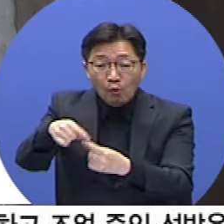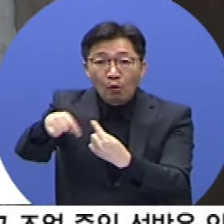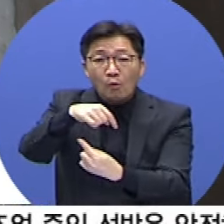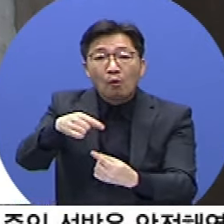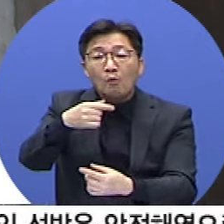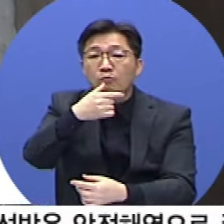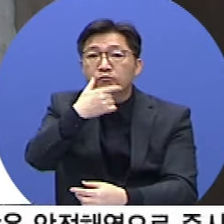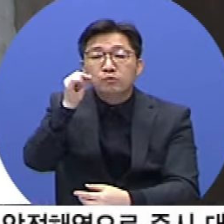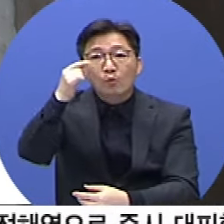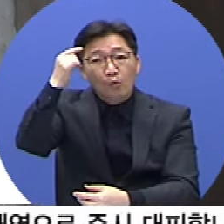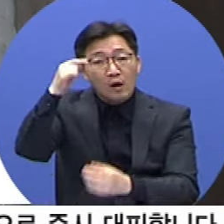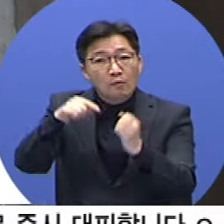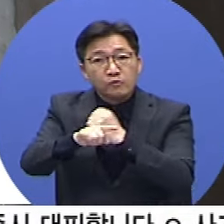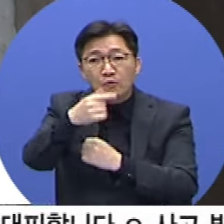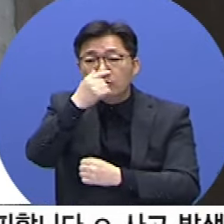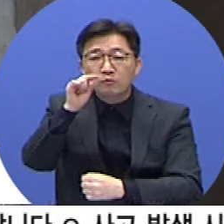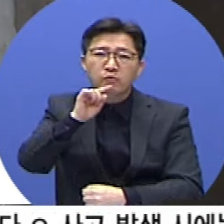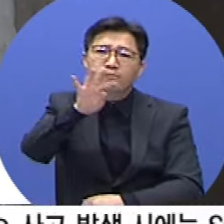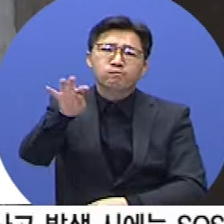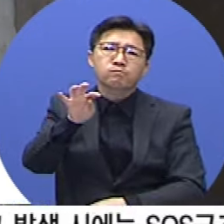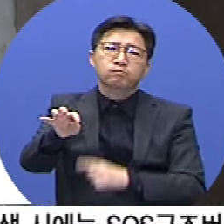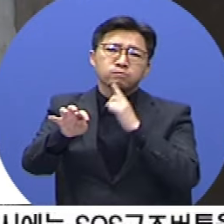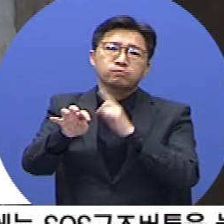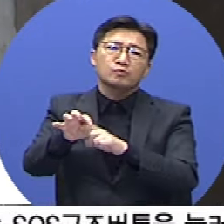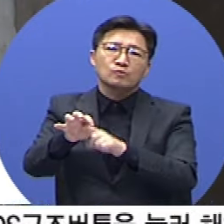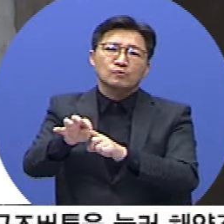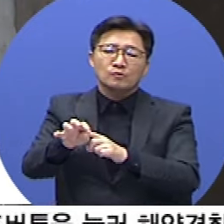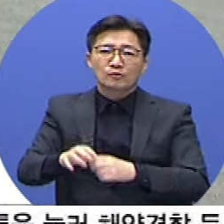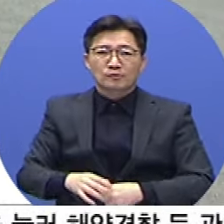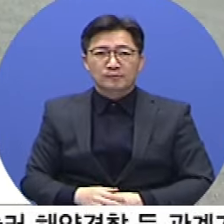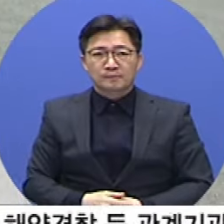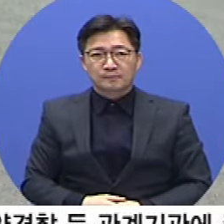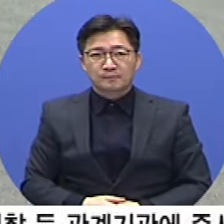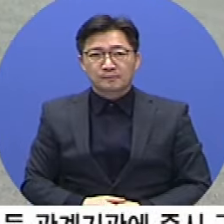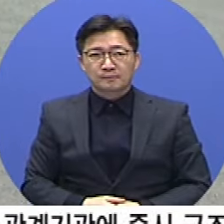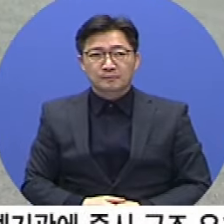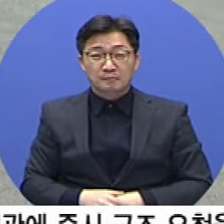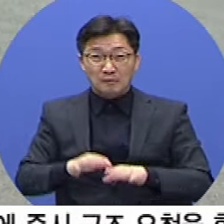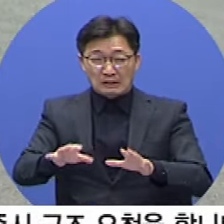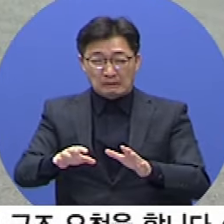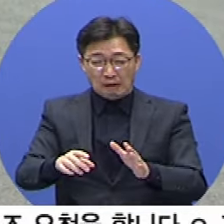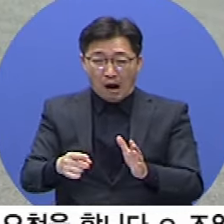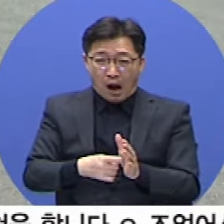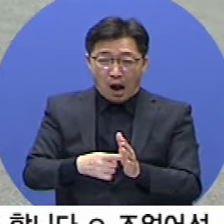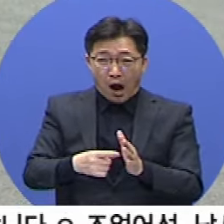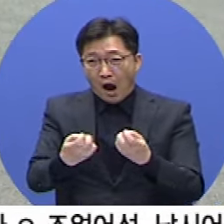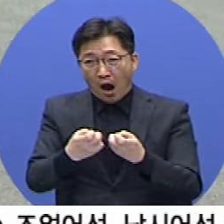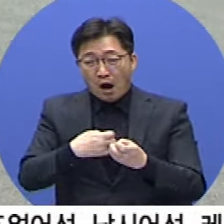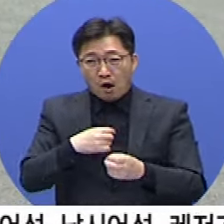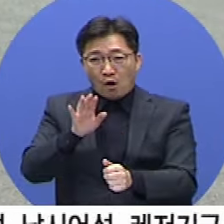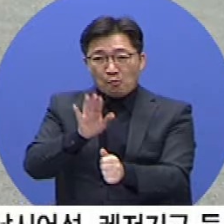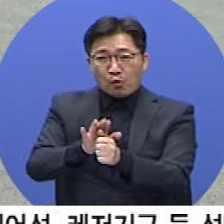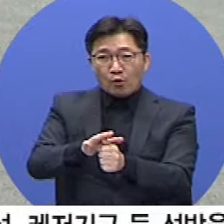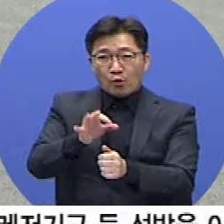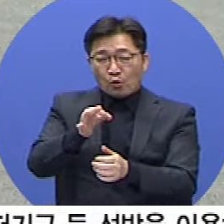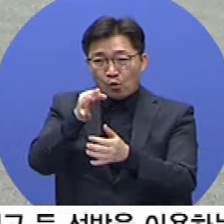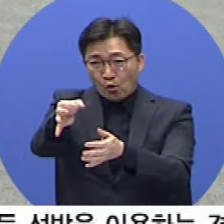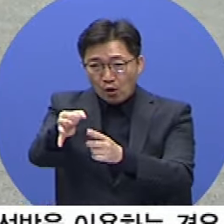임금 체불이 되냐? 그 부분은 저희도 좀 공부를 해봐야 될 사항인 것 같습니다. 급한 불을 끄겠다며 보조금으로